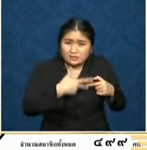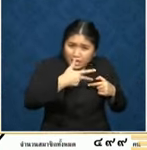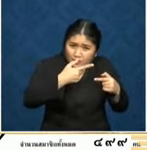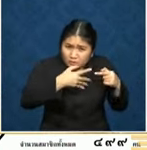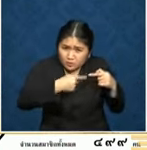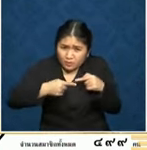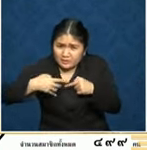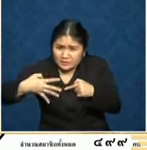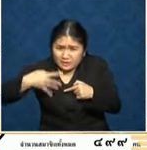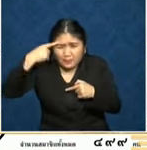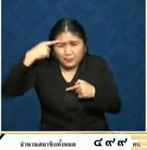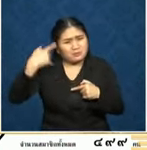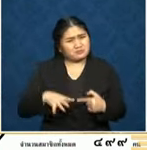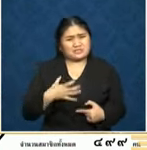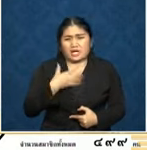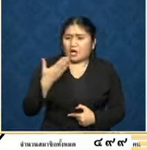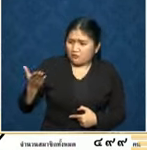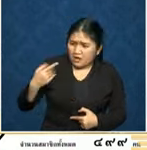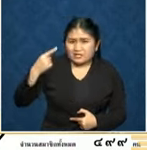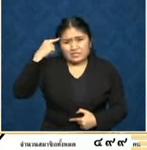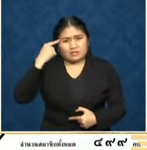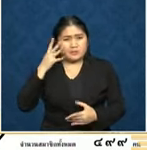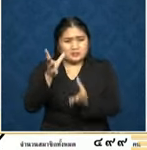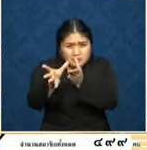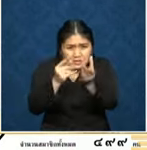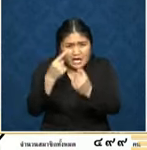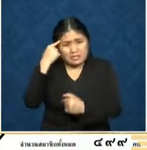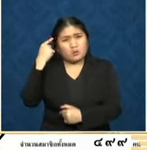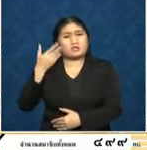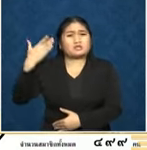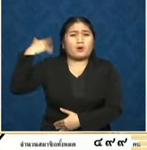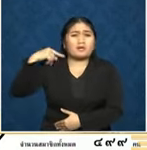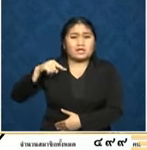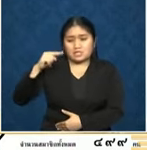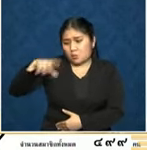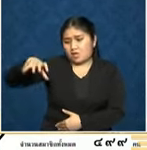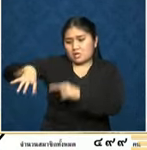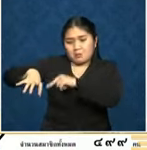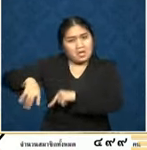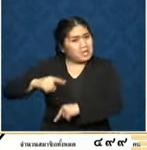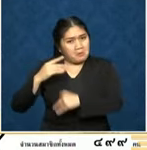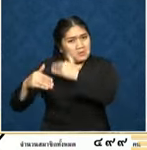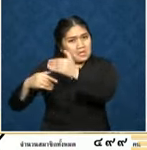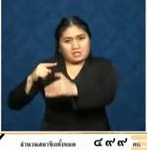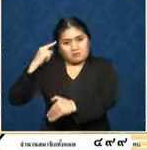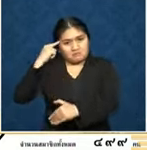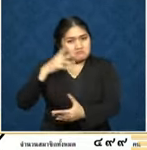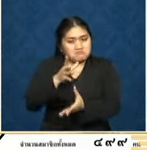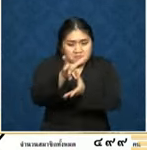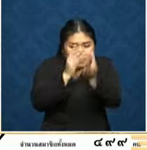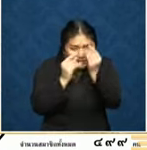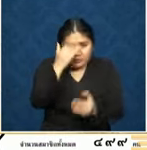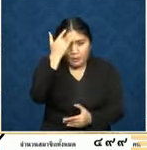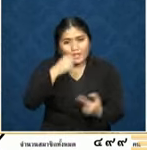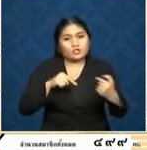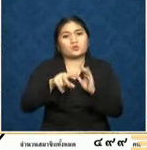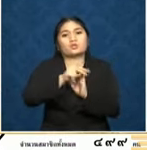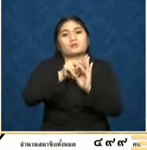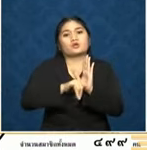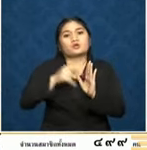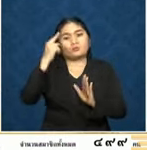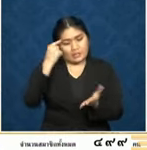ฒน์ไปศึกษานะครับเพราะผมก็เชื่อว่าตั้งแต่วันนั้นจนถึงวันนี้สภาพัฒน์คงไม่ไปศึกษาหรอกนะครับเพราะฉะนั้นมันเป็นงานนโยบายผมก็เลย